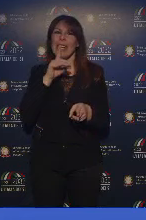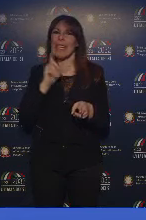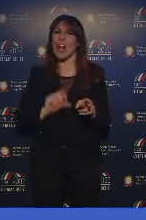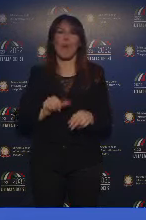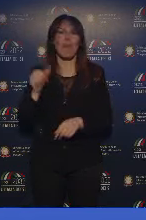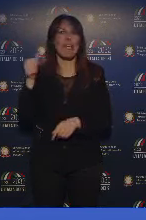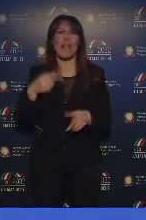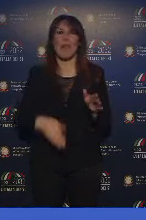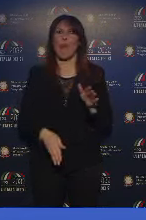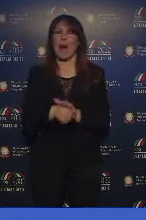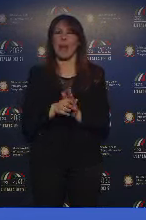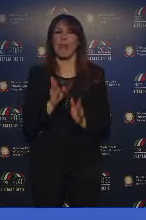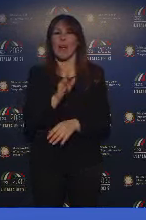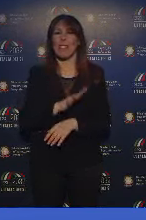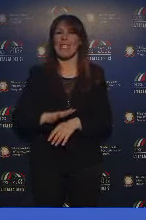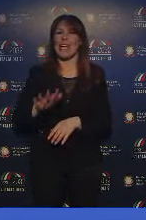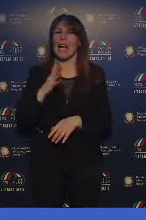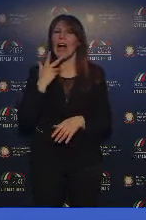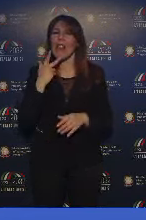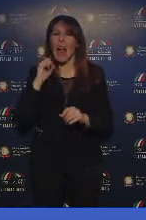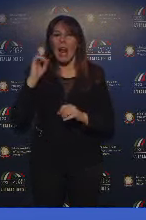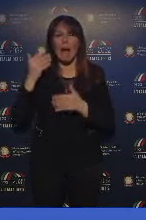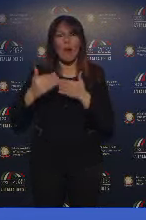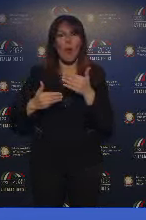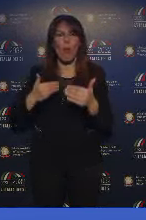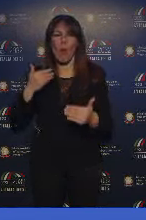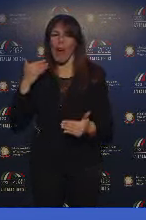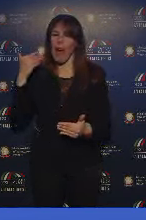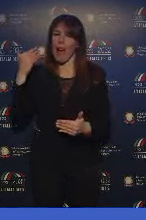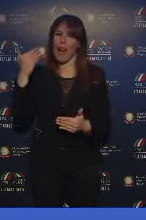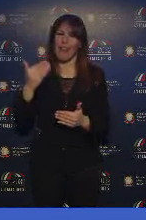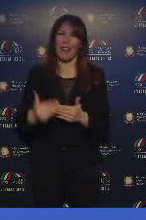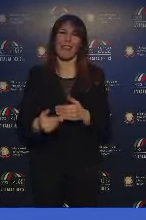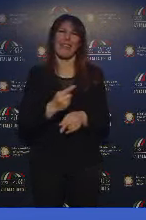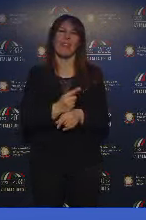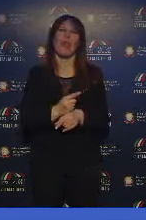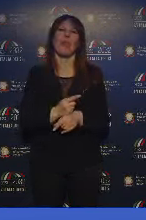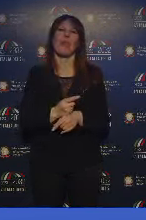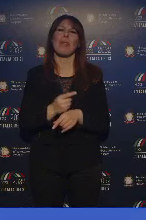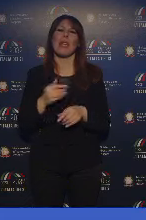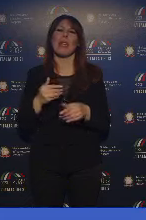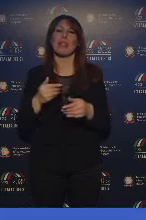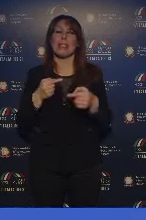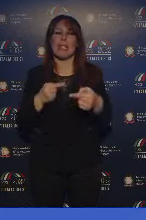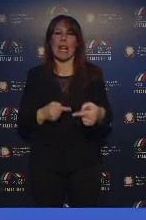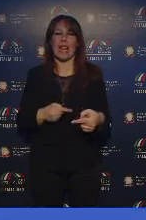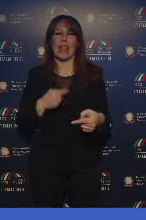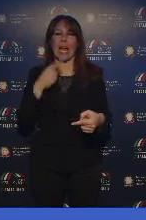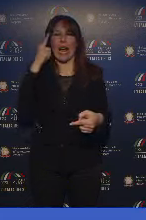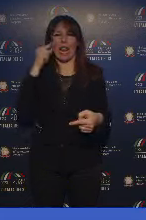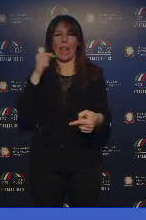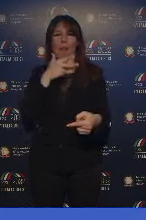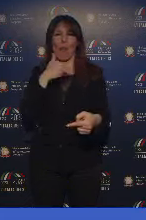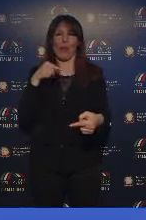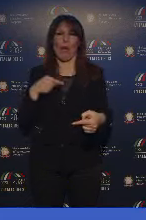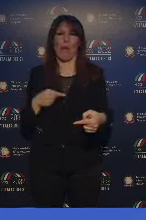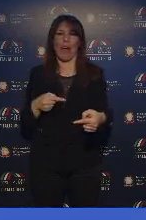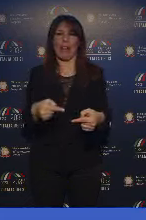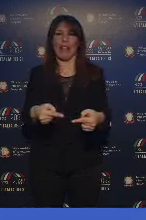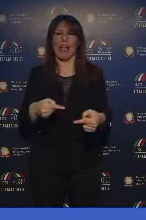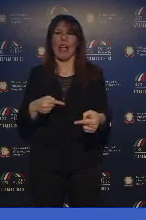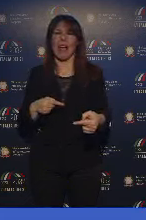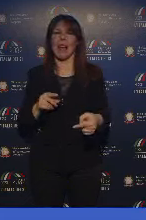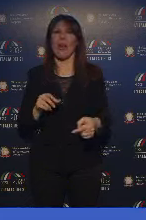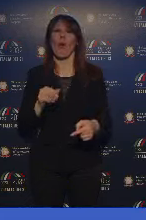Basilicata è assolutamente all'avanguardia da questo punto di vista sulla tratta Altamura Matera 45 milioni di euro di